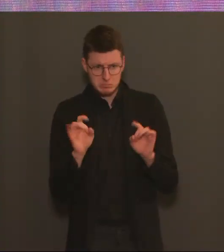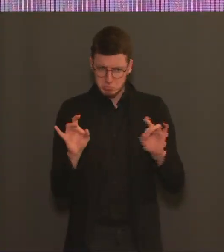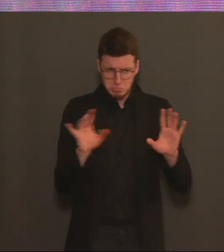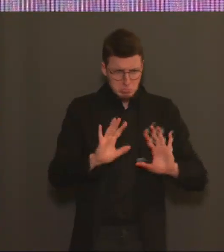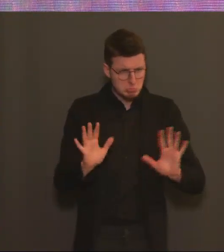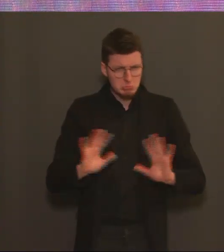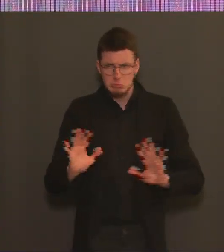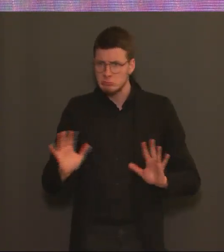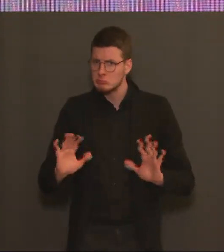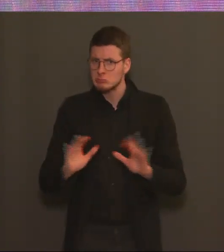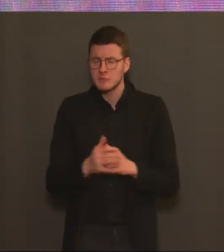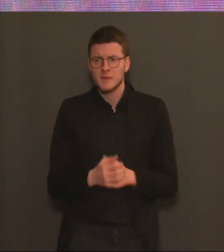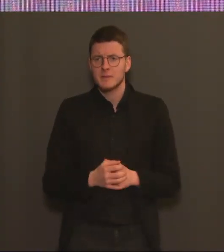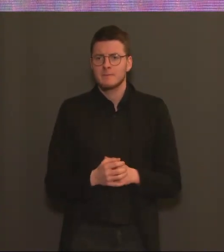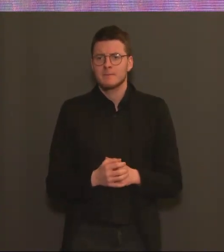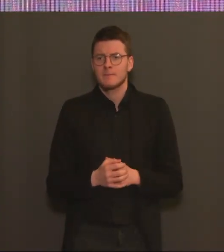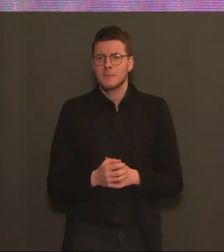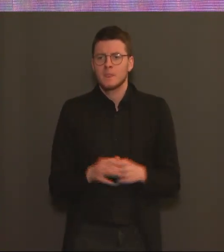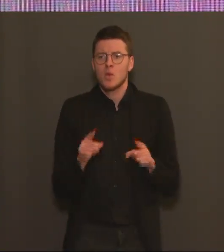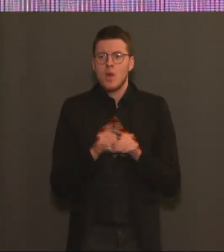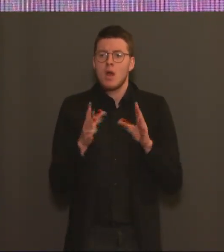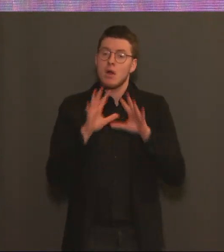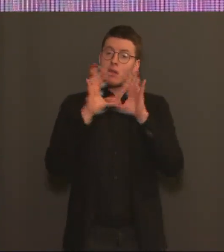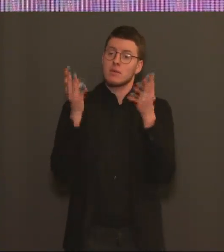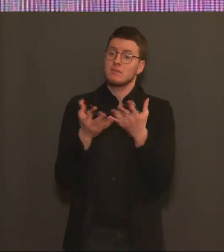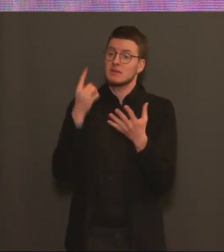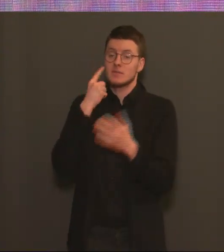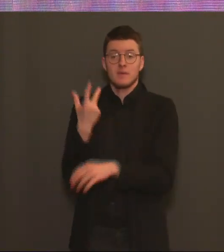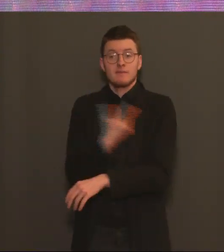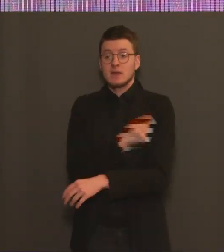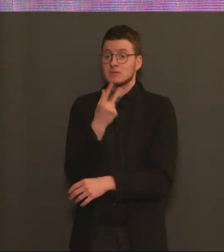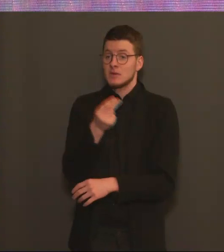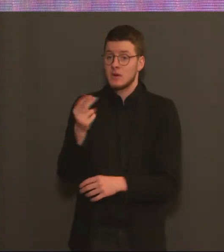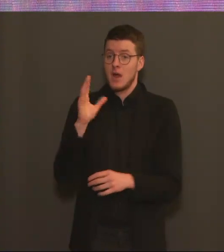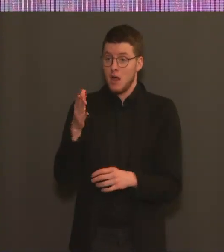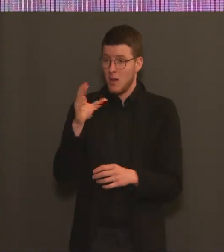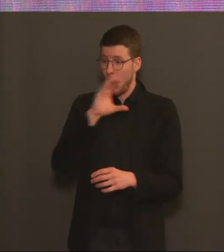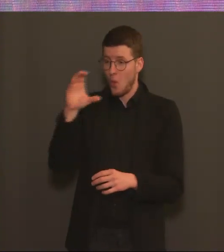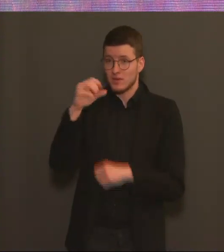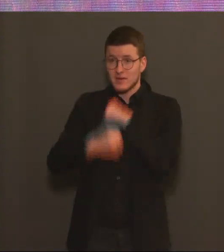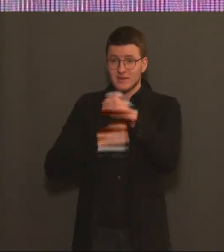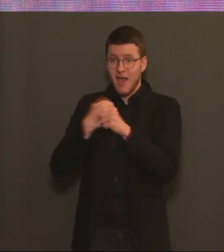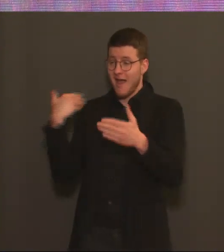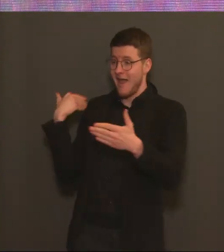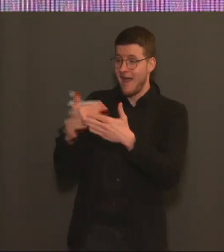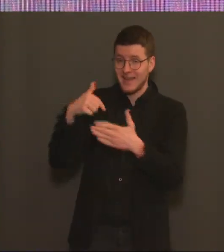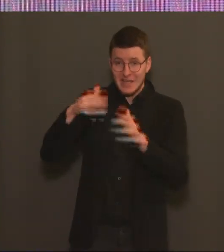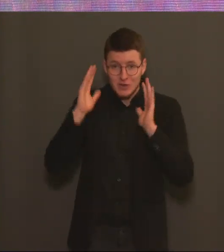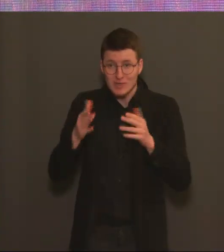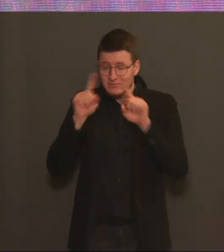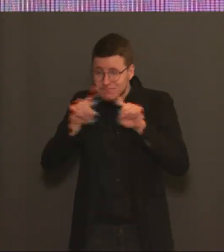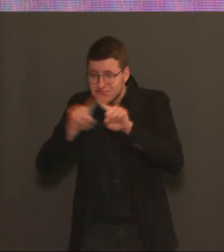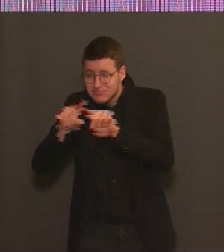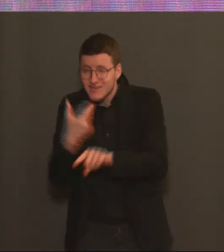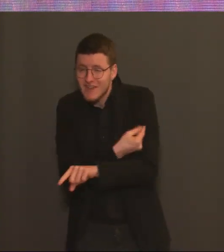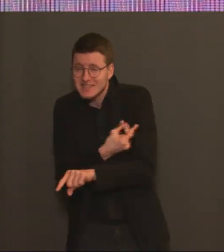We weten ook uit meer dan 100 jaar ervaring met andere vaccins dat nevenreacties meestal vroeg